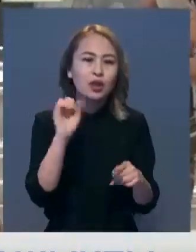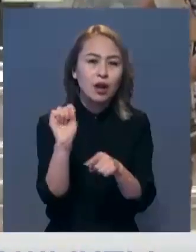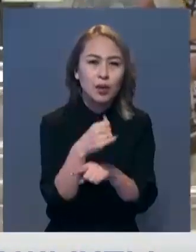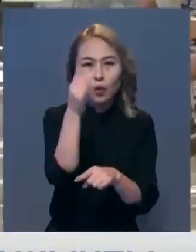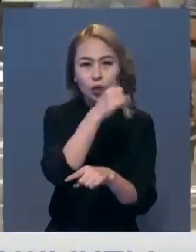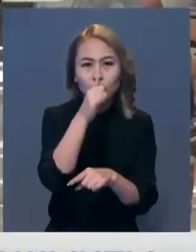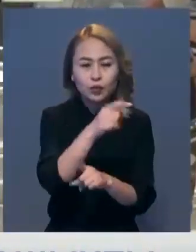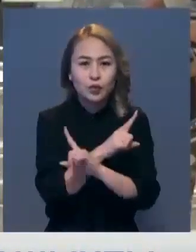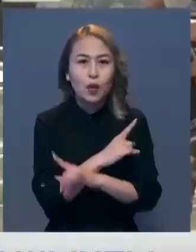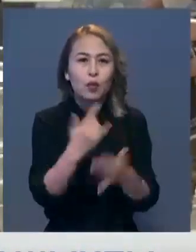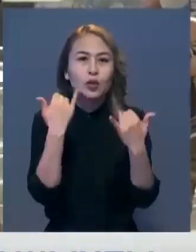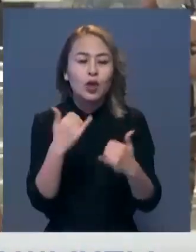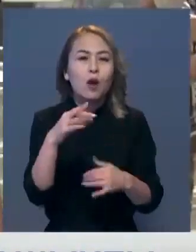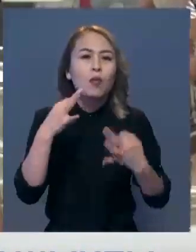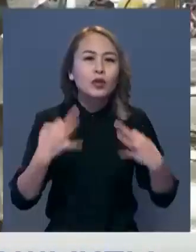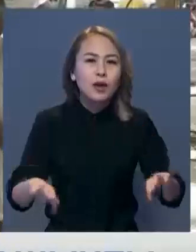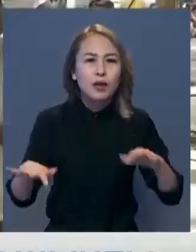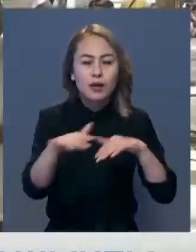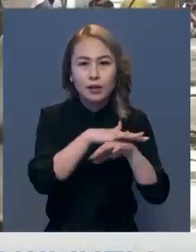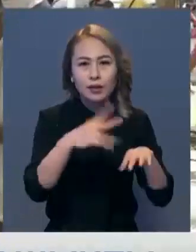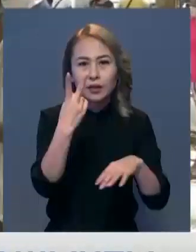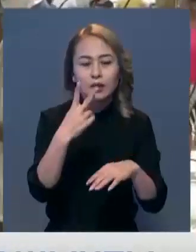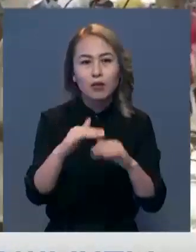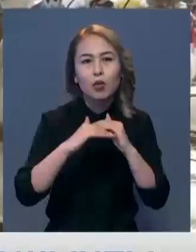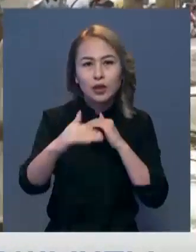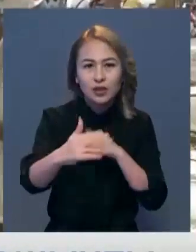жең алмай көз жұмды. Бүгінде Бостандық аралында екі